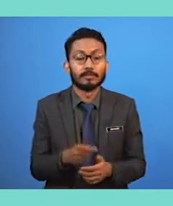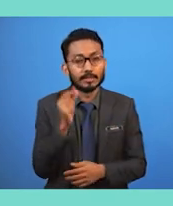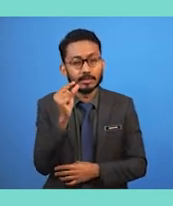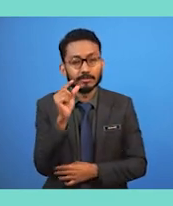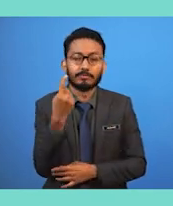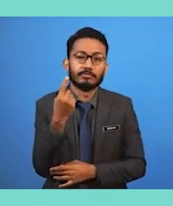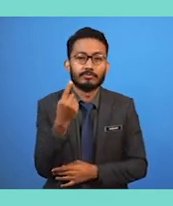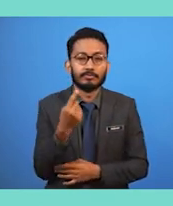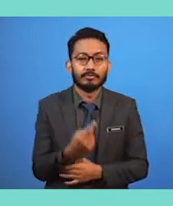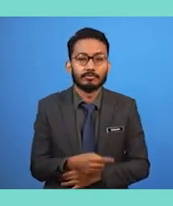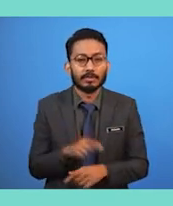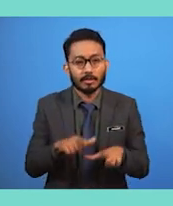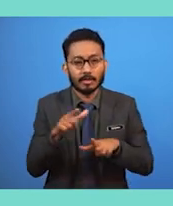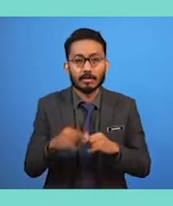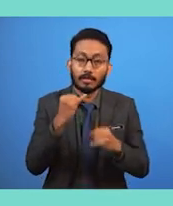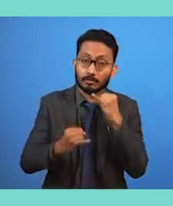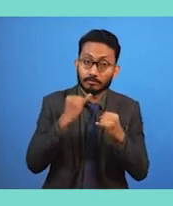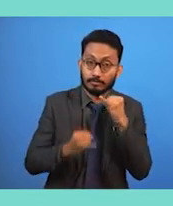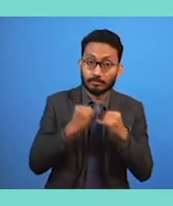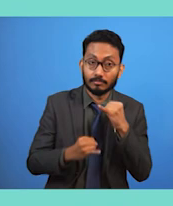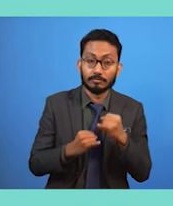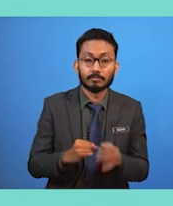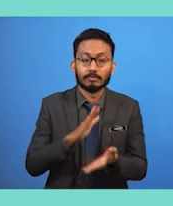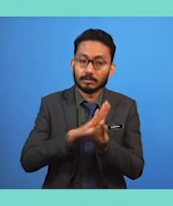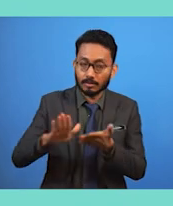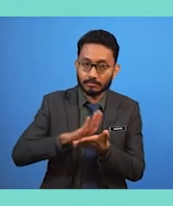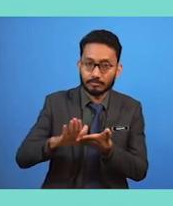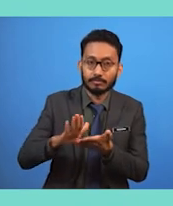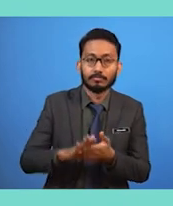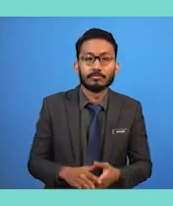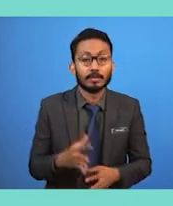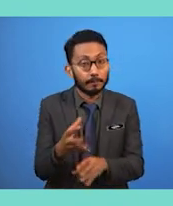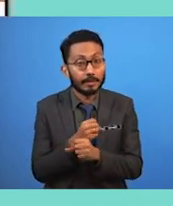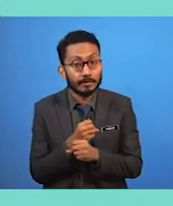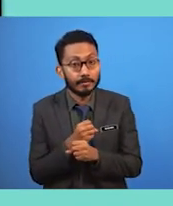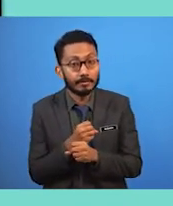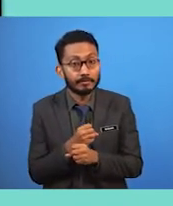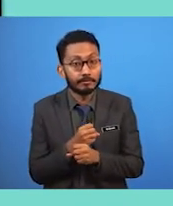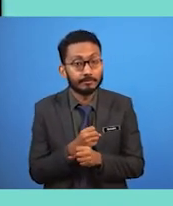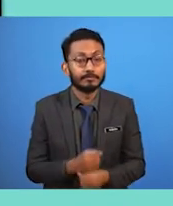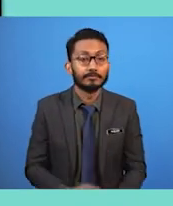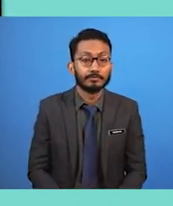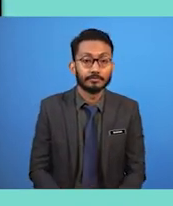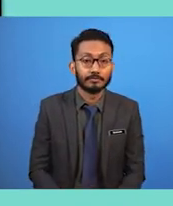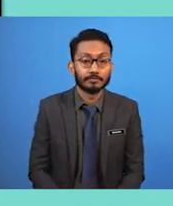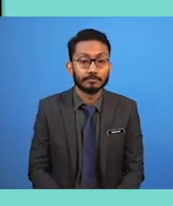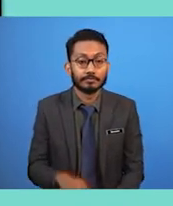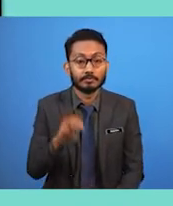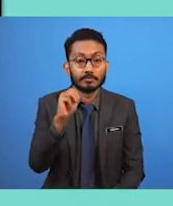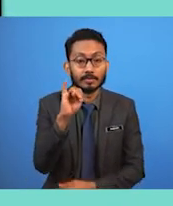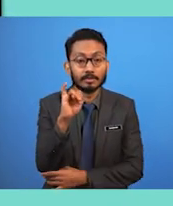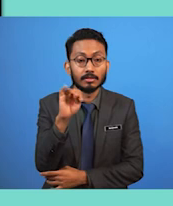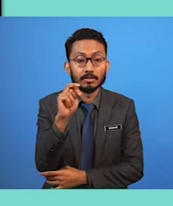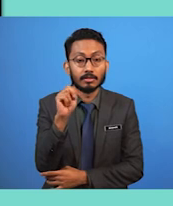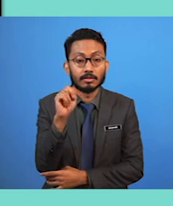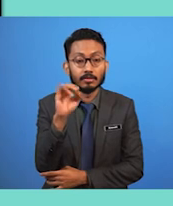Langkah terakhir ialah langkah ketujuh, pembersihan hasil tuaian. Moina spesies yang dituai perlu